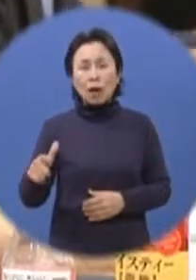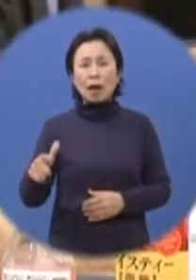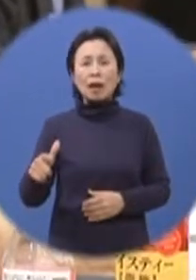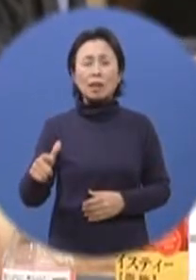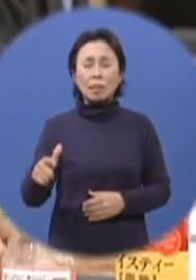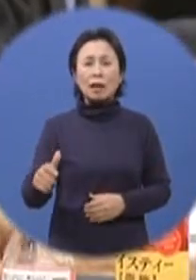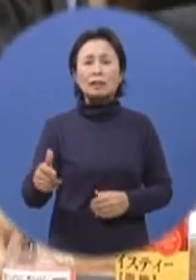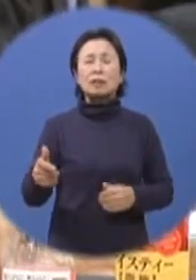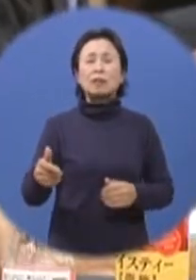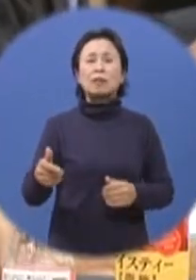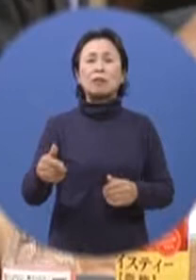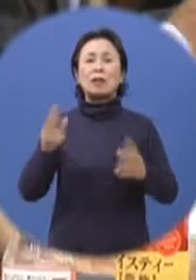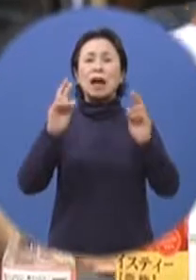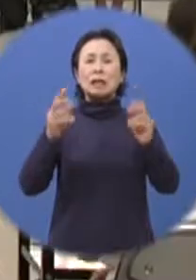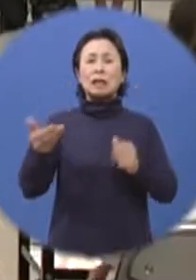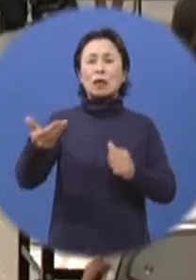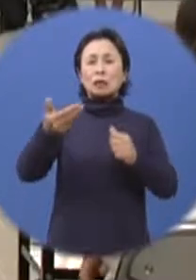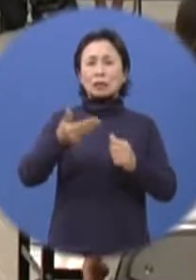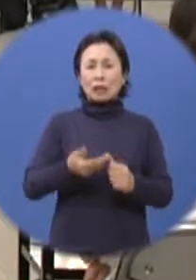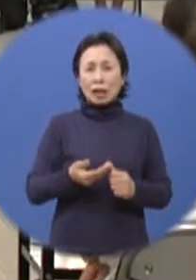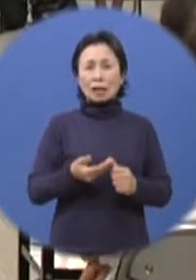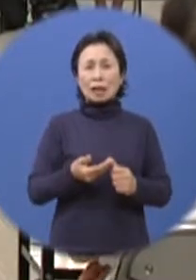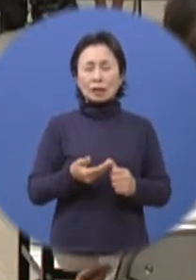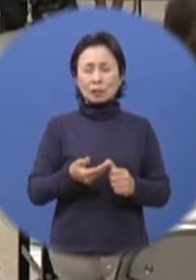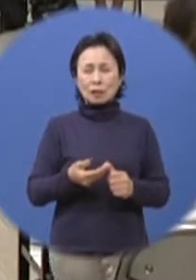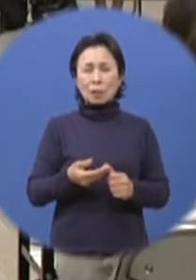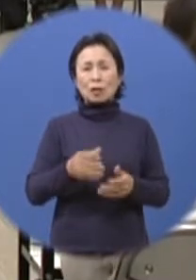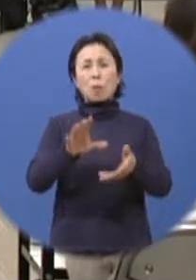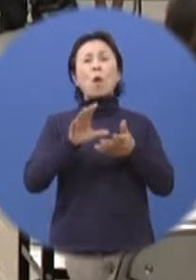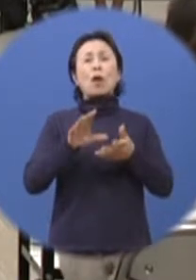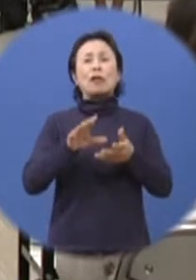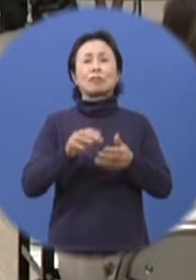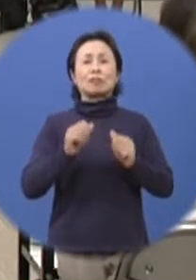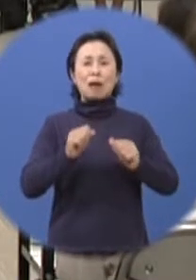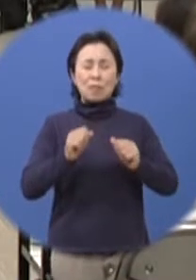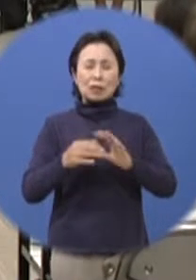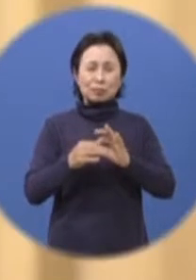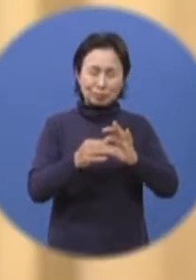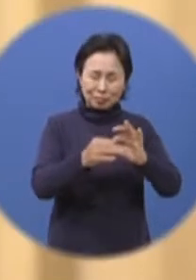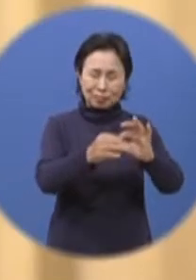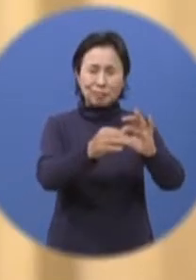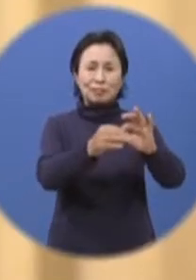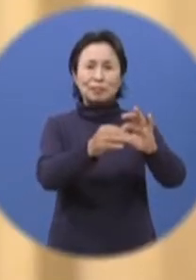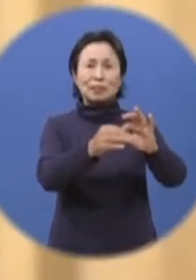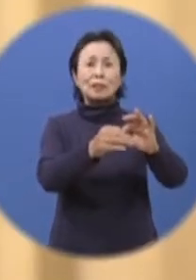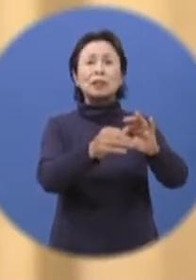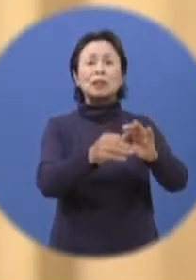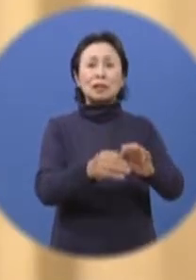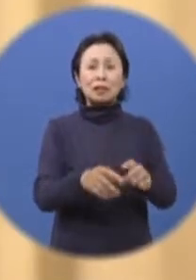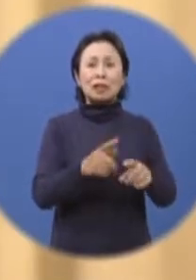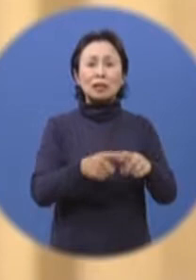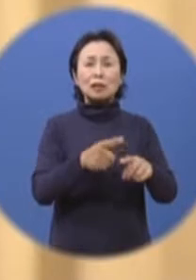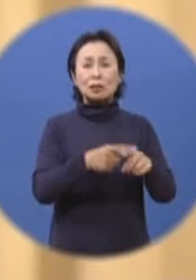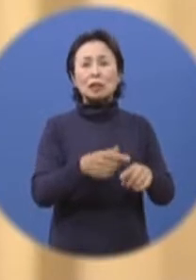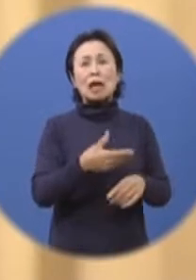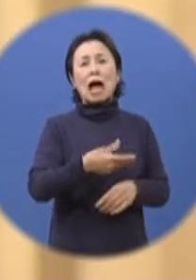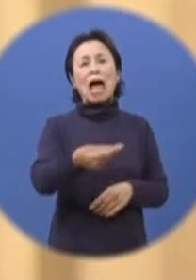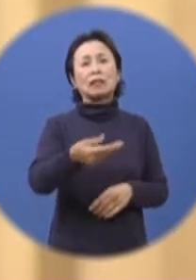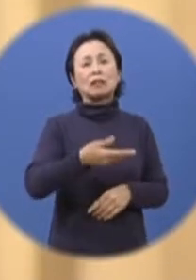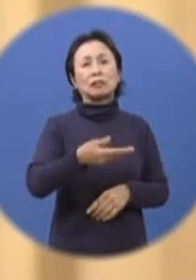承継をしてそれで稼いでただ頑張って開かれ将来はいいわけですよ明日が